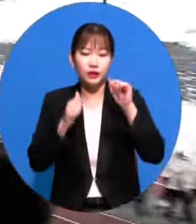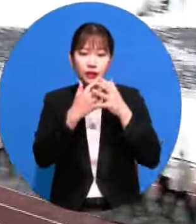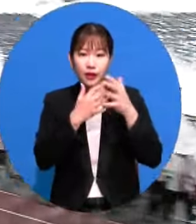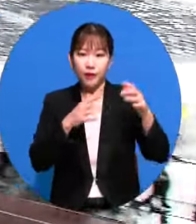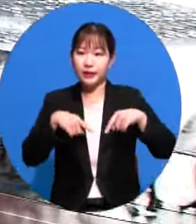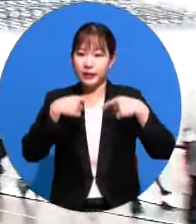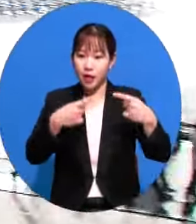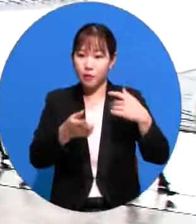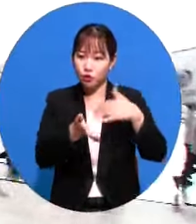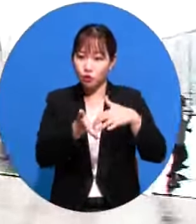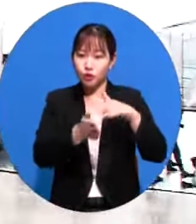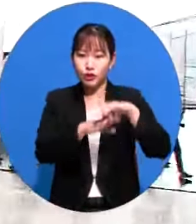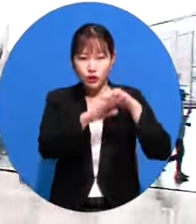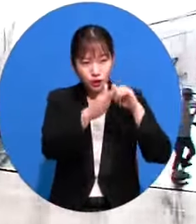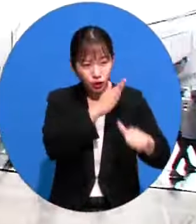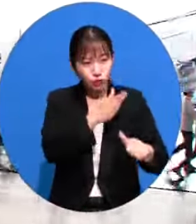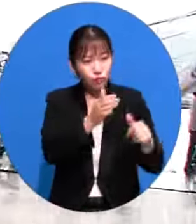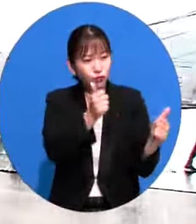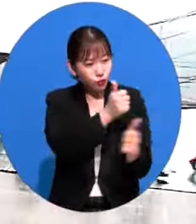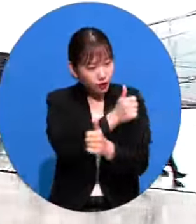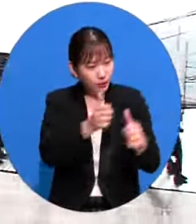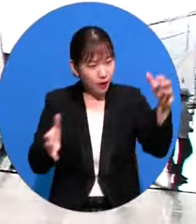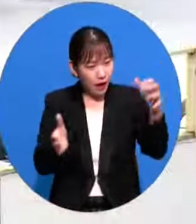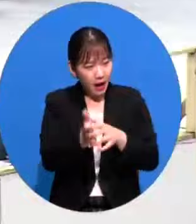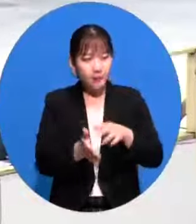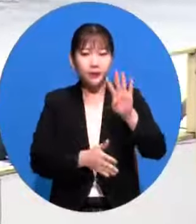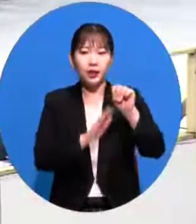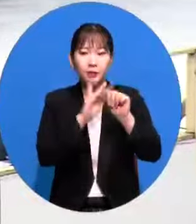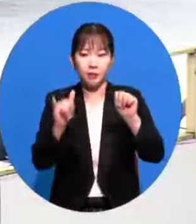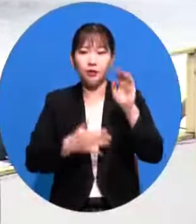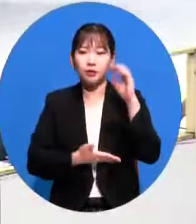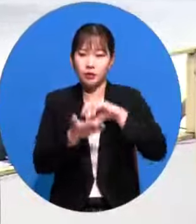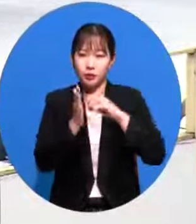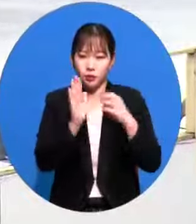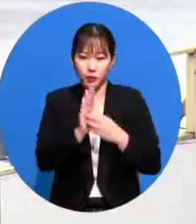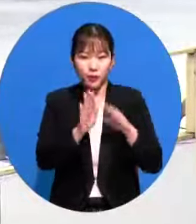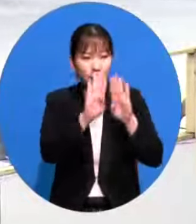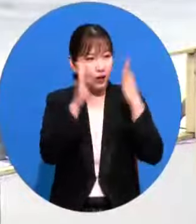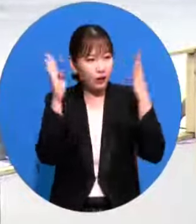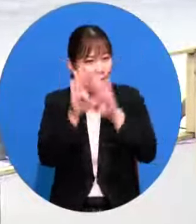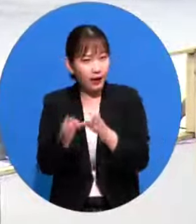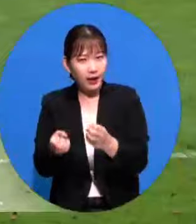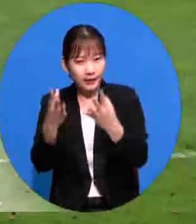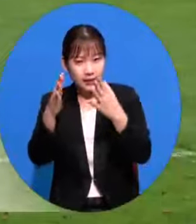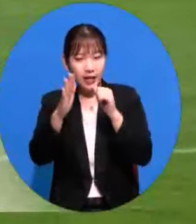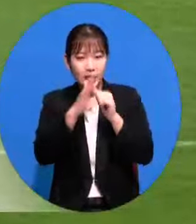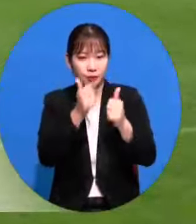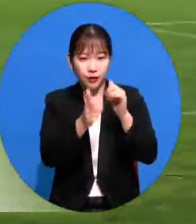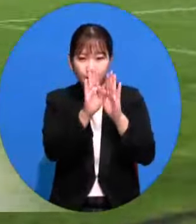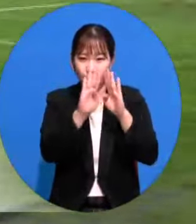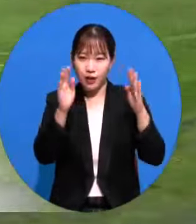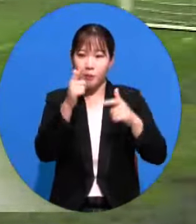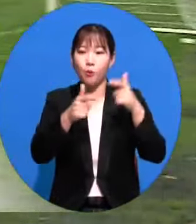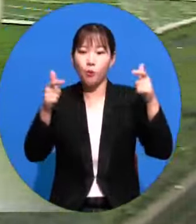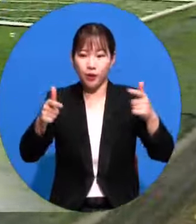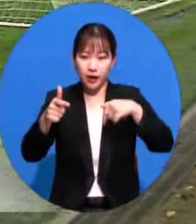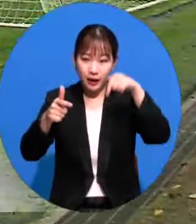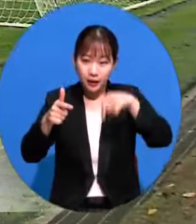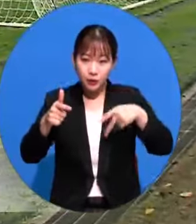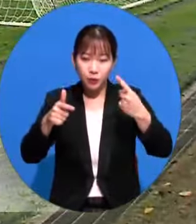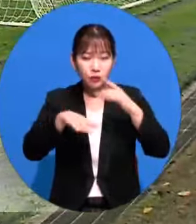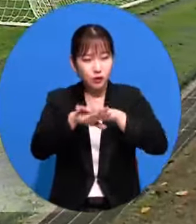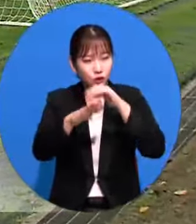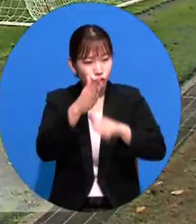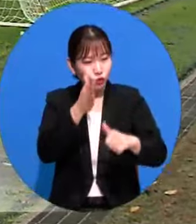전국체육대회 참여 인원은 선수와 임원진을 포함해 4만여 명. 개회식과 폐회식 등 주요 경기가 열리는 목포에도